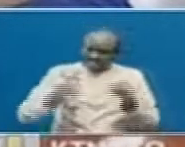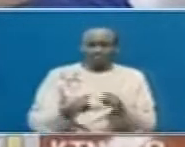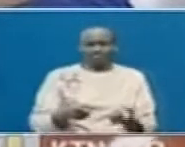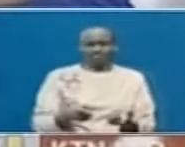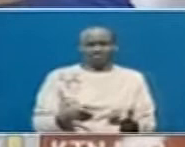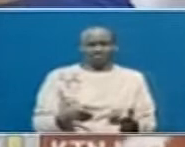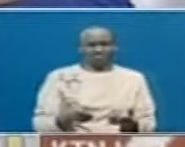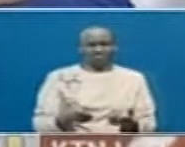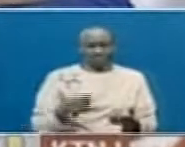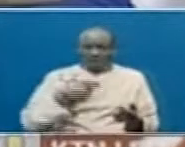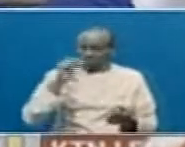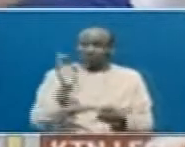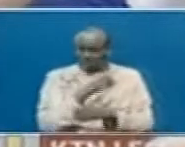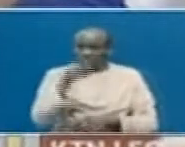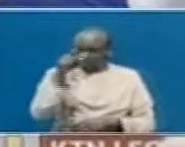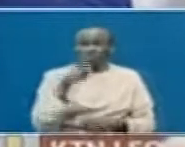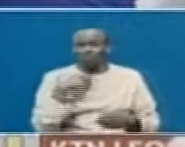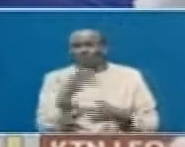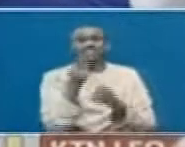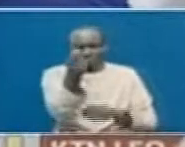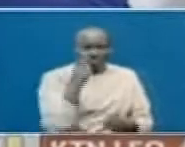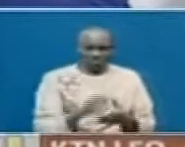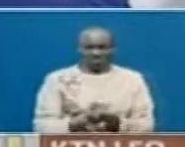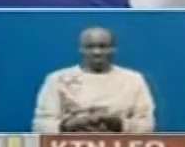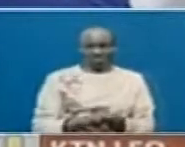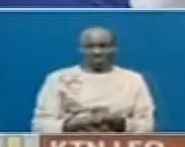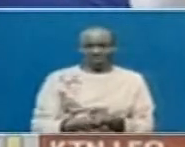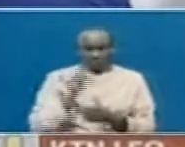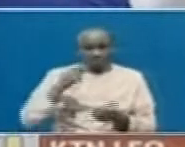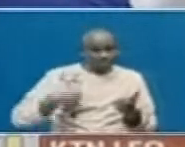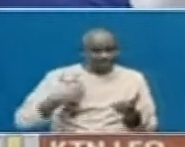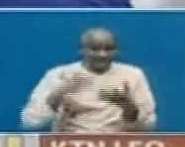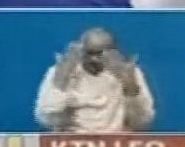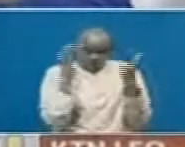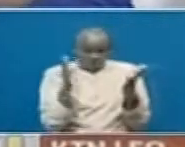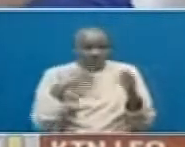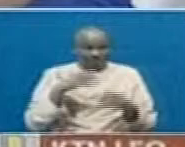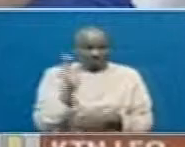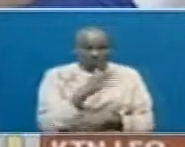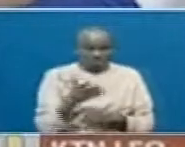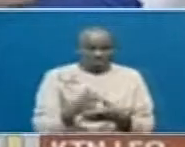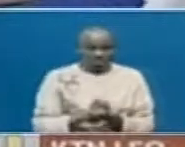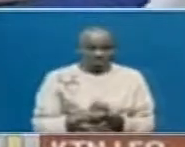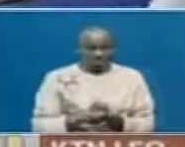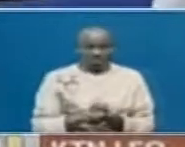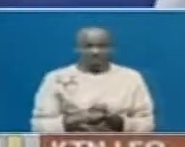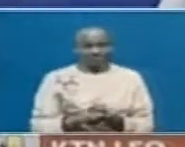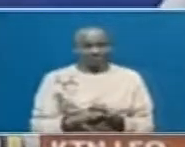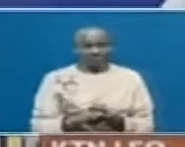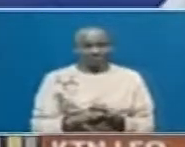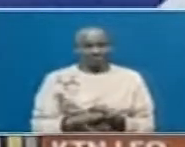mistari kidogo. Nakuimbie mbogo na furaha. Hebu tupe kidogo, uweze kutoka hapa Uncle Mambo. Kama unaweza kupiga gitaa. Kidogo. Unaweza kupiga ile kolo kolo